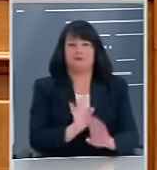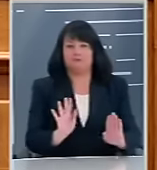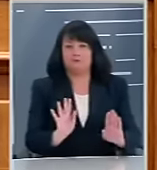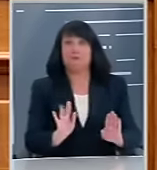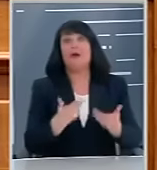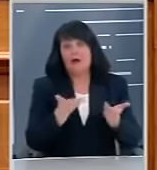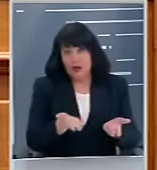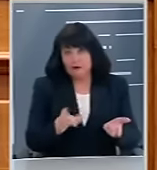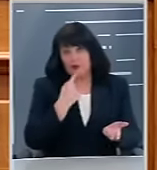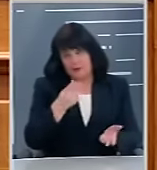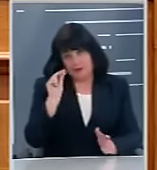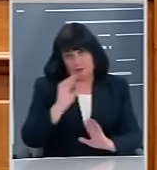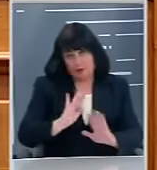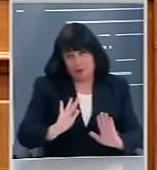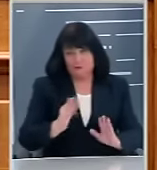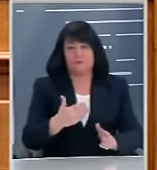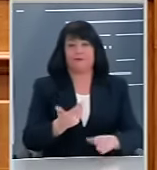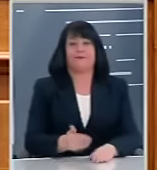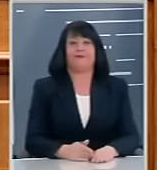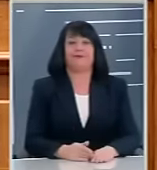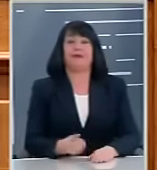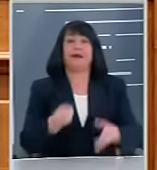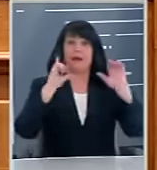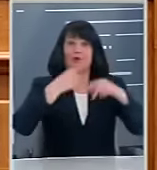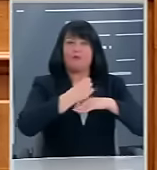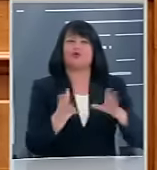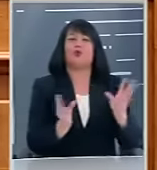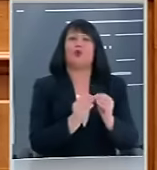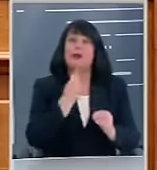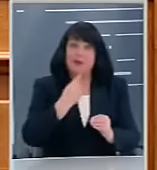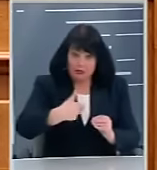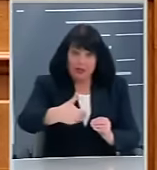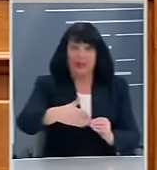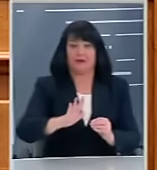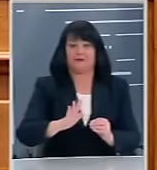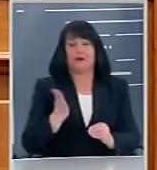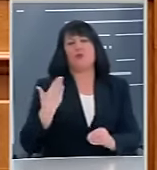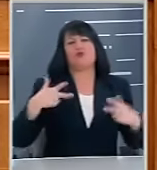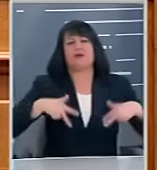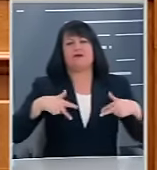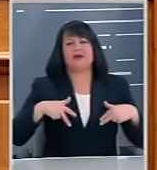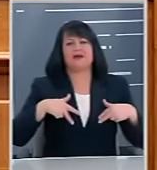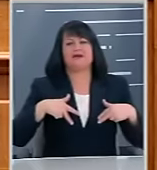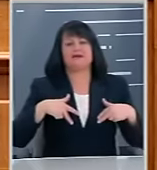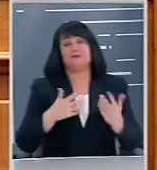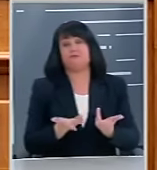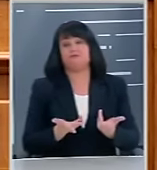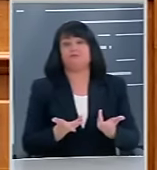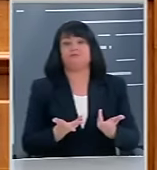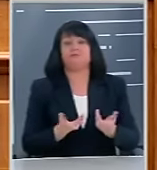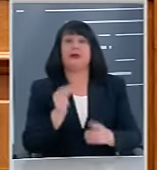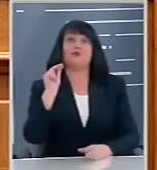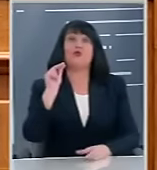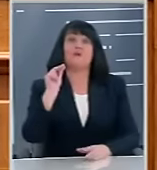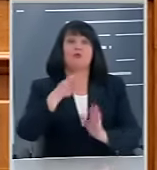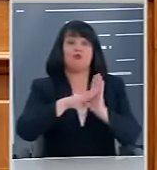Αυτή ήταν η προαναγγελία της αξιωματικής αντιπολίτευσης και του ΠΑΣΟΚ στην προηγούμενη κυβέρνηση βάσει αυτών που είχαν